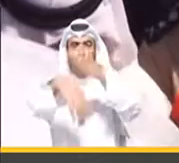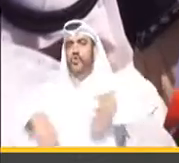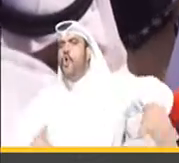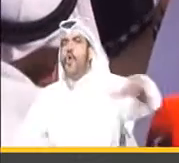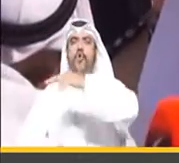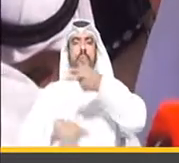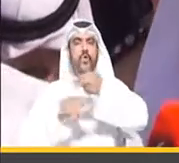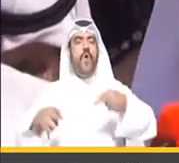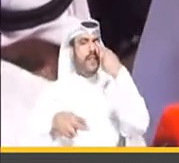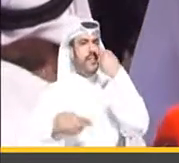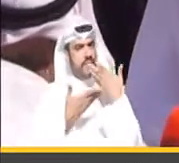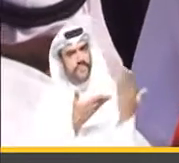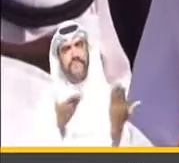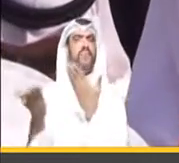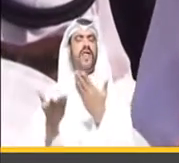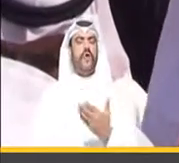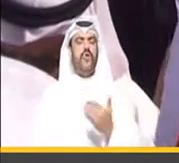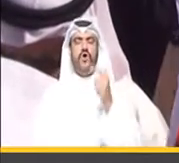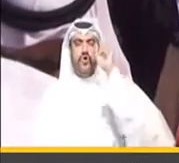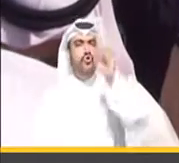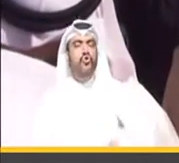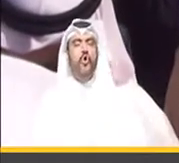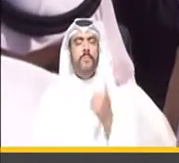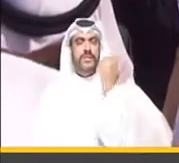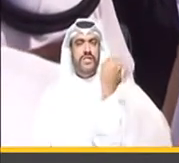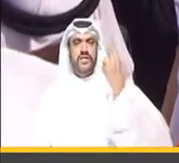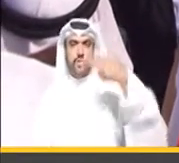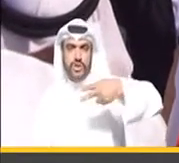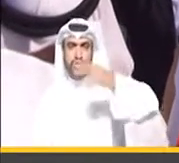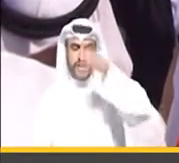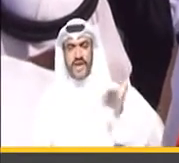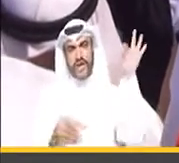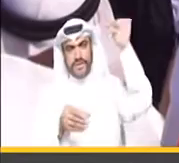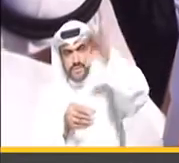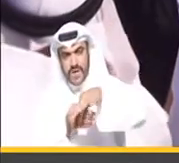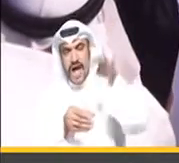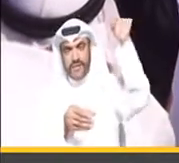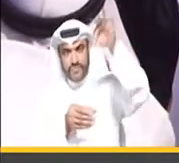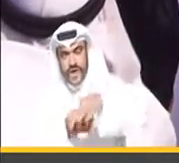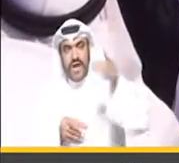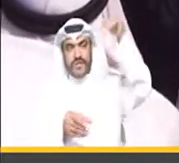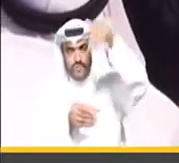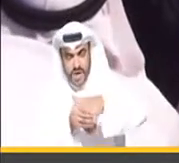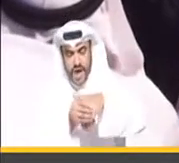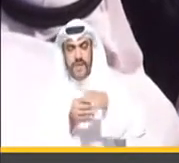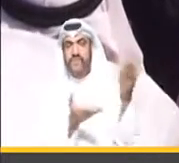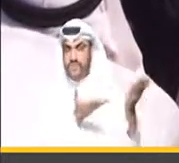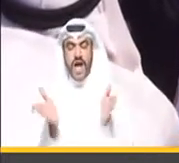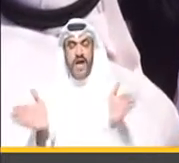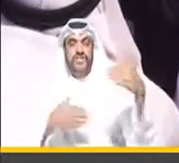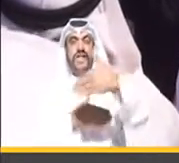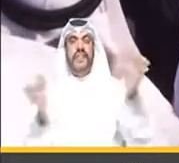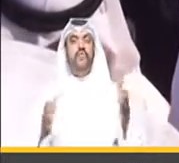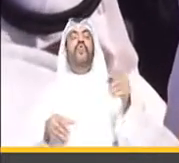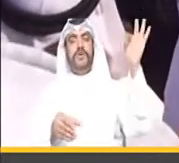يوم 26 ان شاء الله. نعم يروحون اليوم نعم يروحون